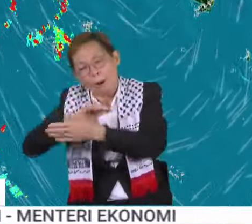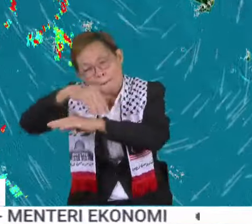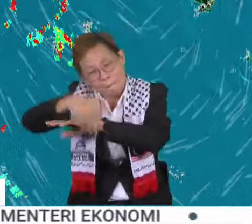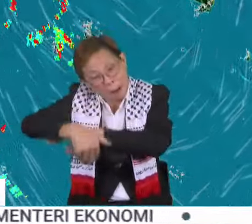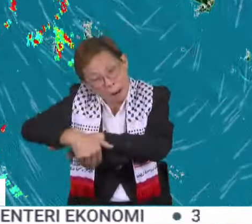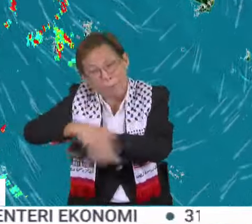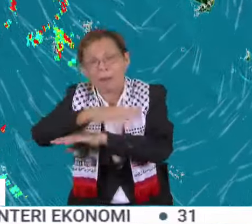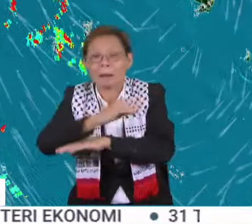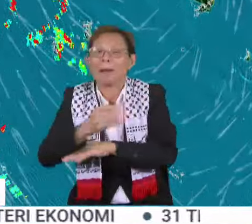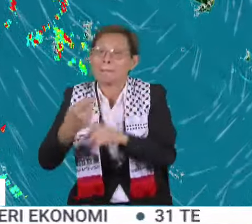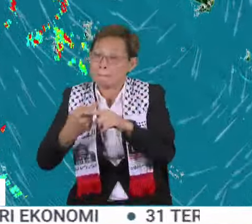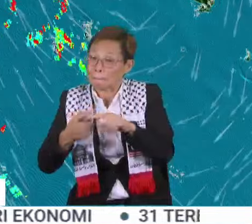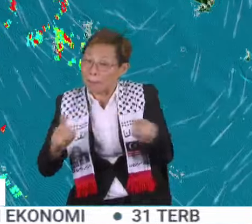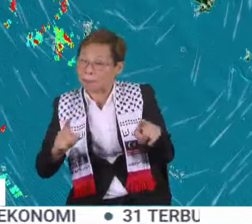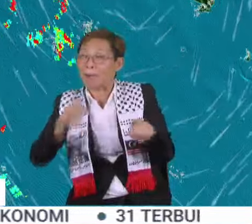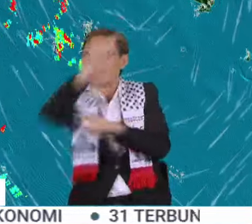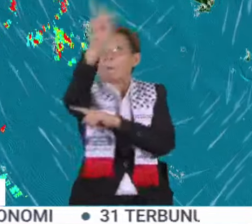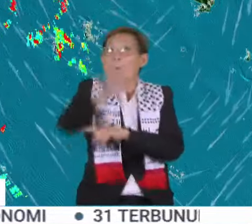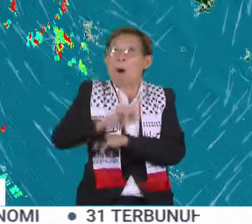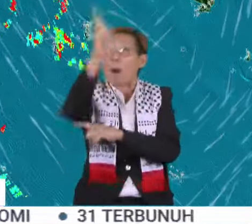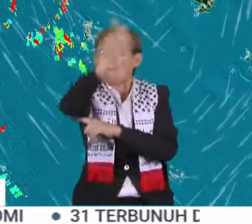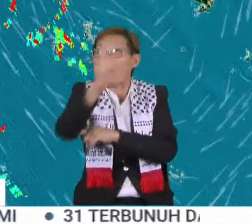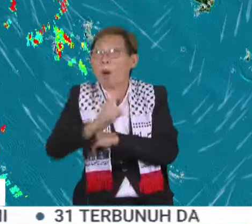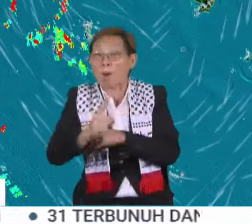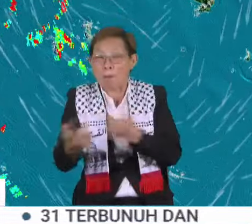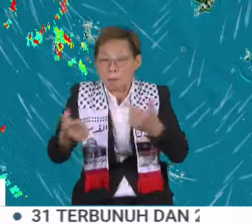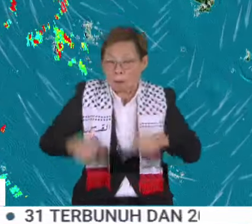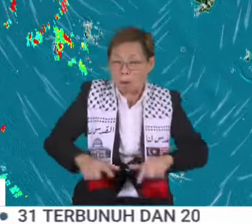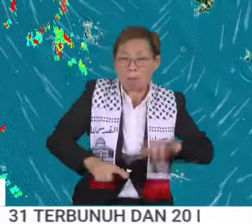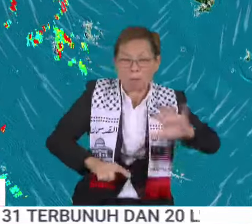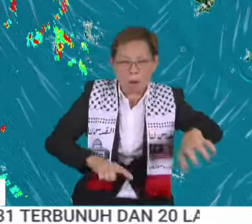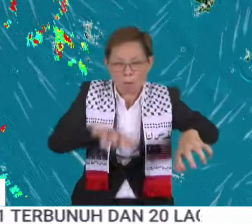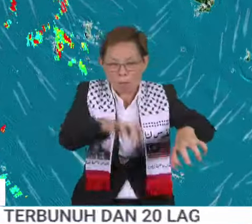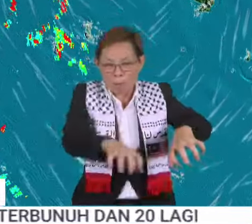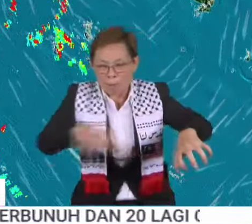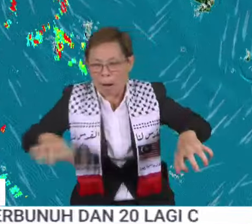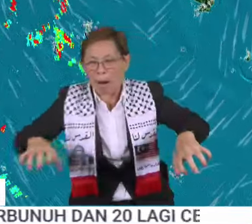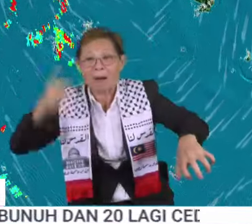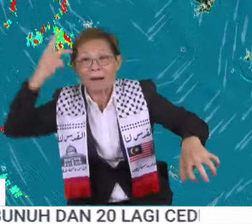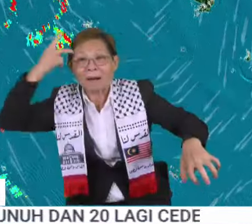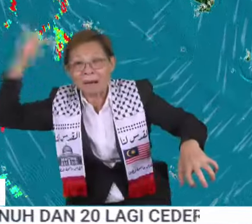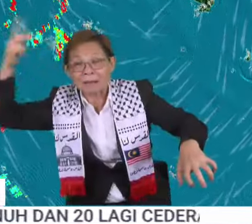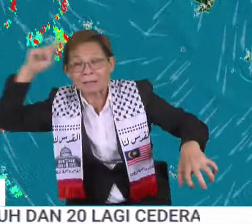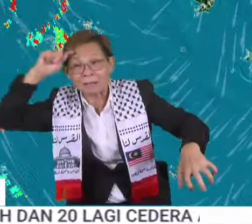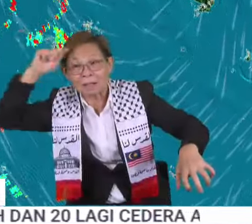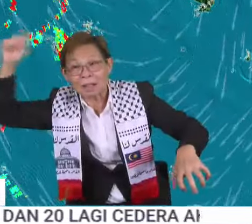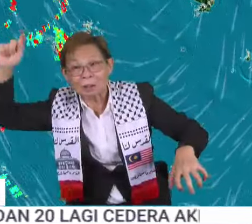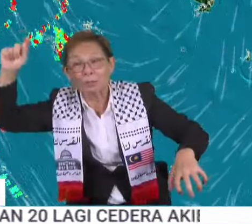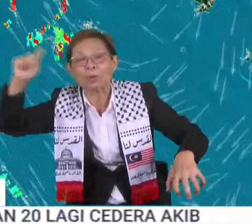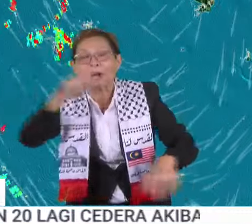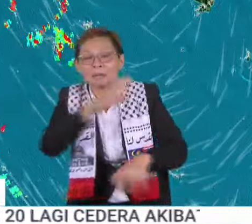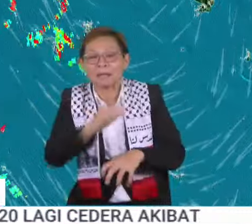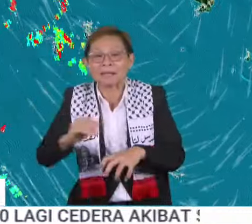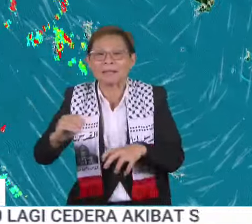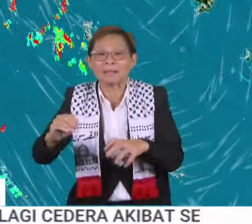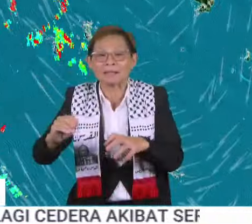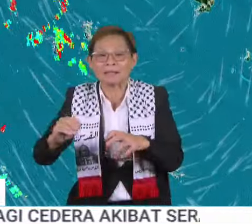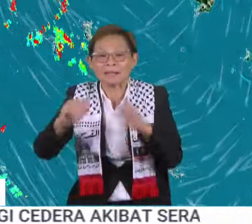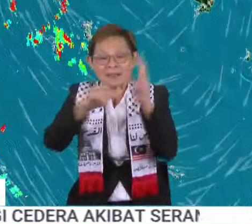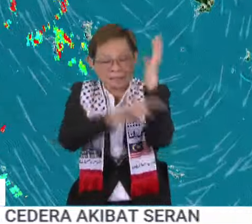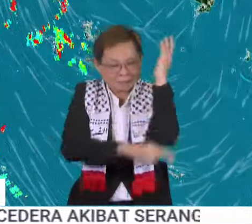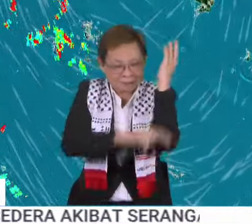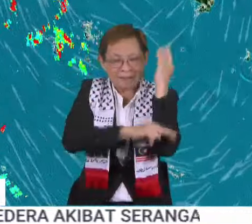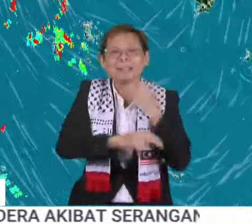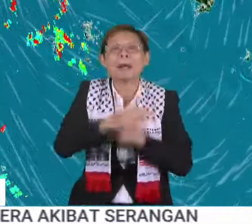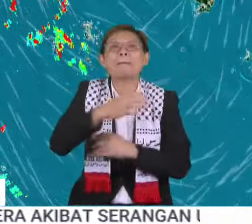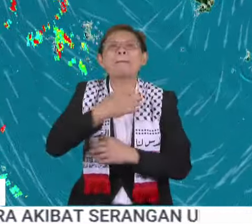malam nanti. Namun begitu, ribut petir yang berlaku untuk kawasan-kawasan di sekitar negeri Kelantan, Terengganu dan pedalaman negeri